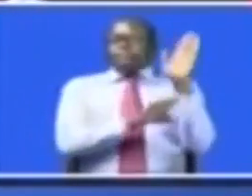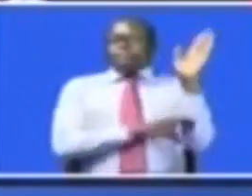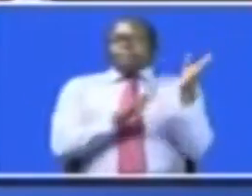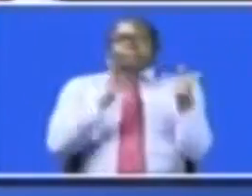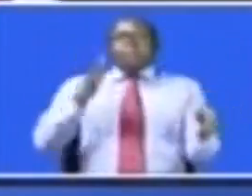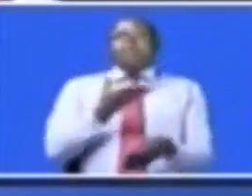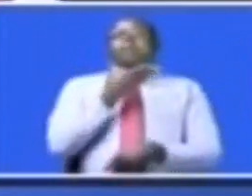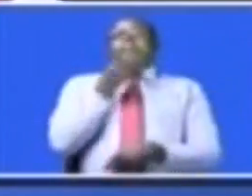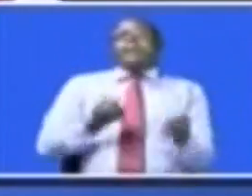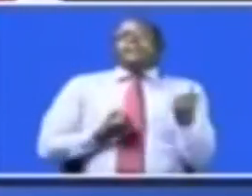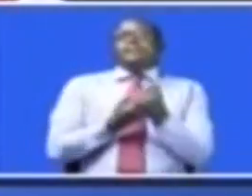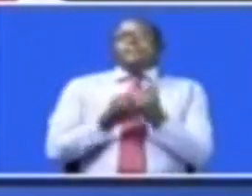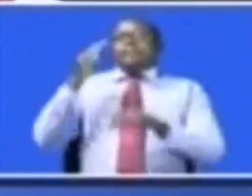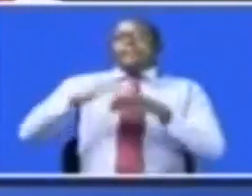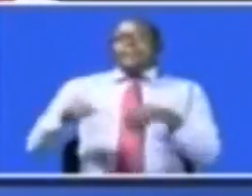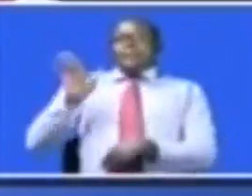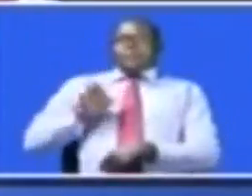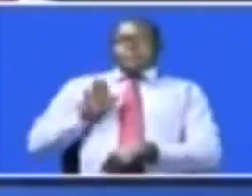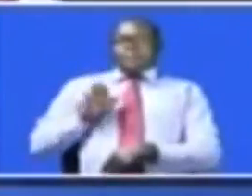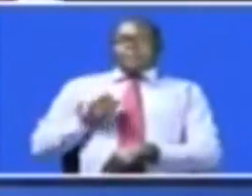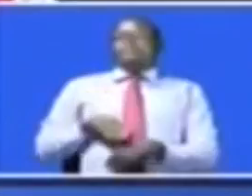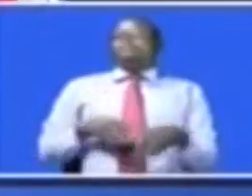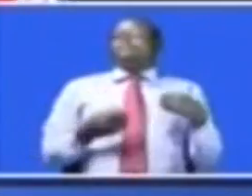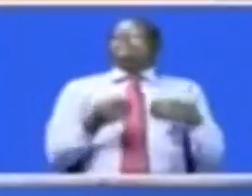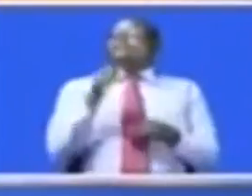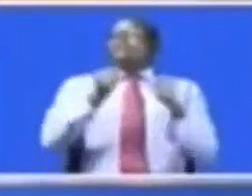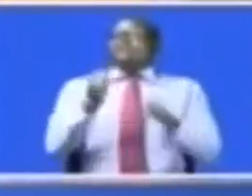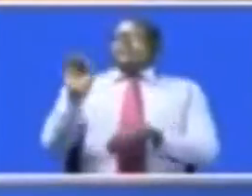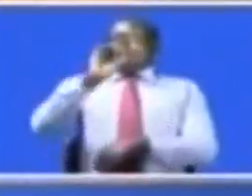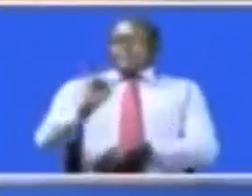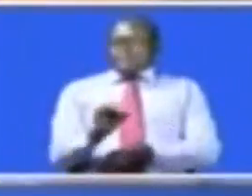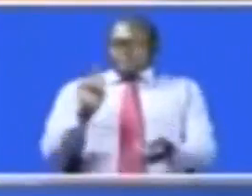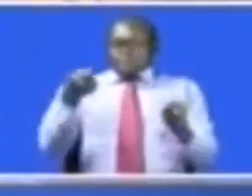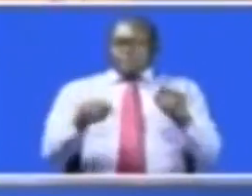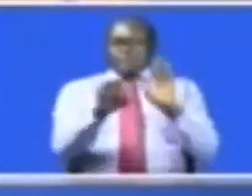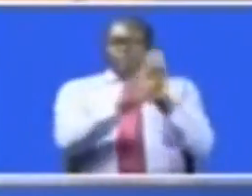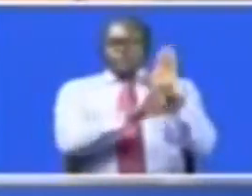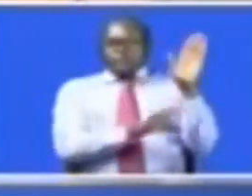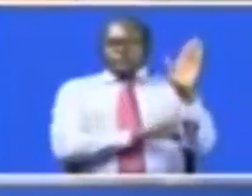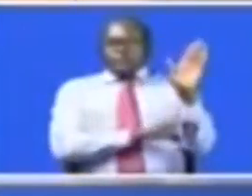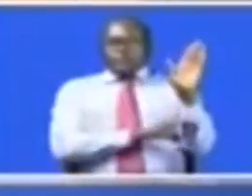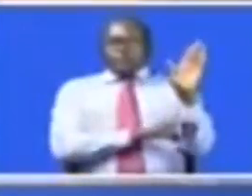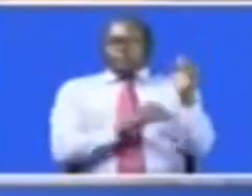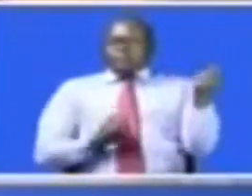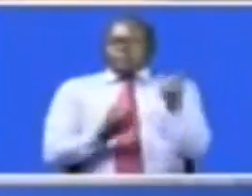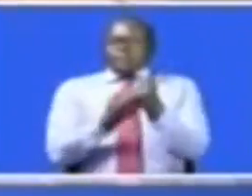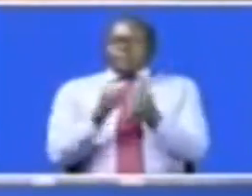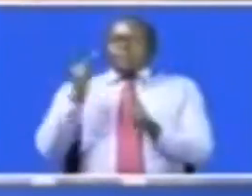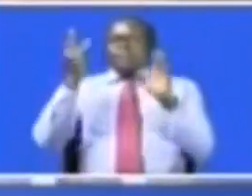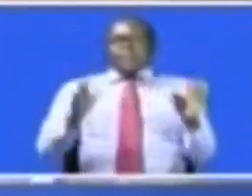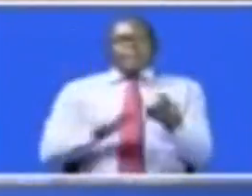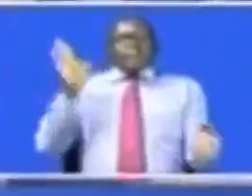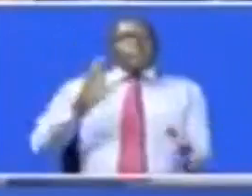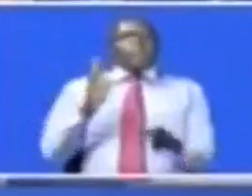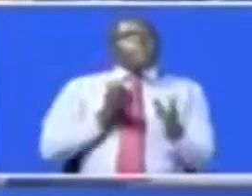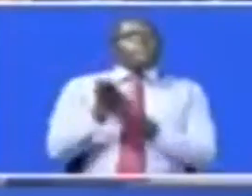amongst men at 71% compared to women at 55%. Pendekezo la kufanya katiba marekebisho linaungwa mkono na